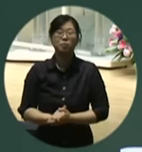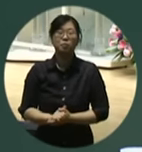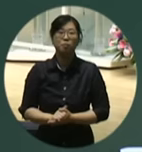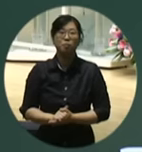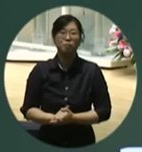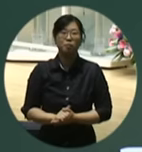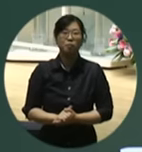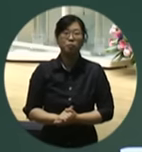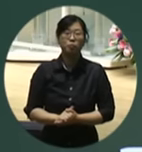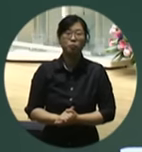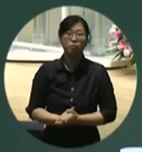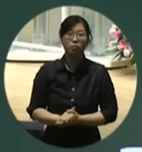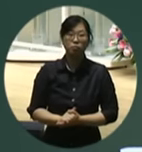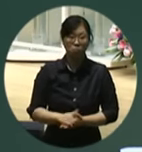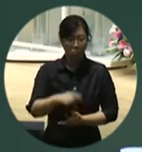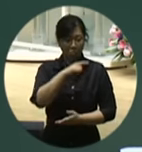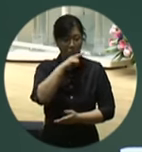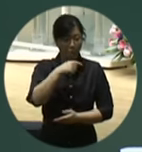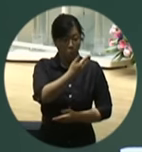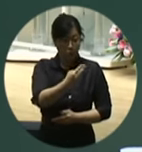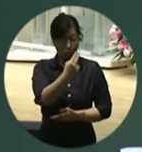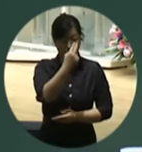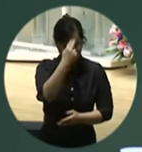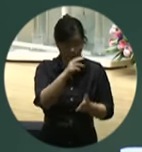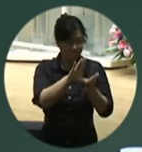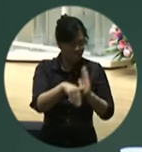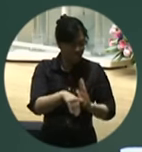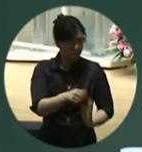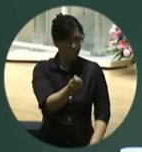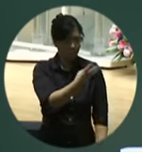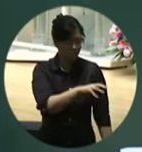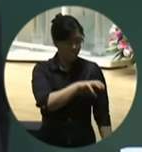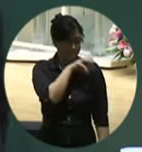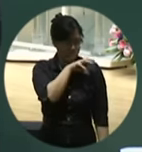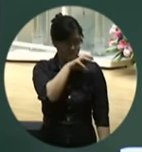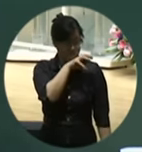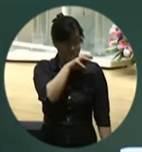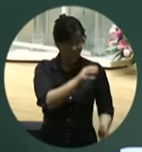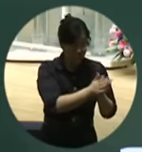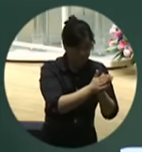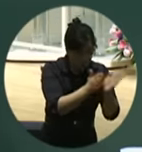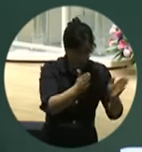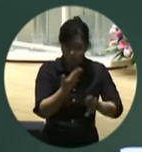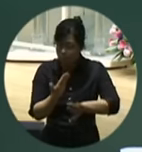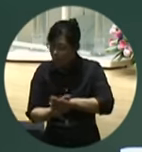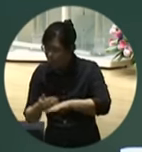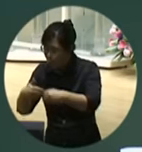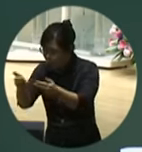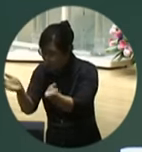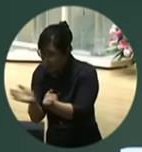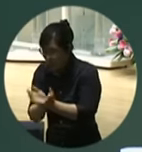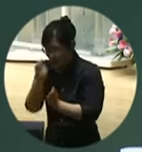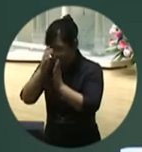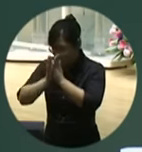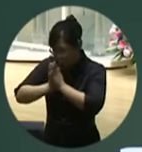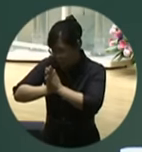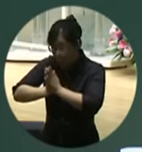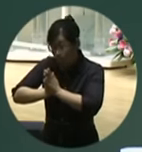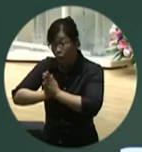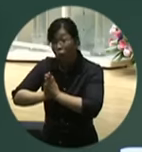앞에서 기도하는 사람들이 있었습니다. And, but then there were those who prayed before the Red Sea. 예, 이렇게 언제든지 아주 중요한 시간표